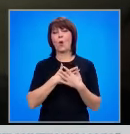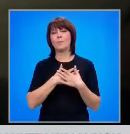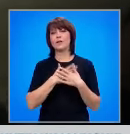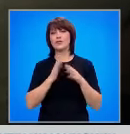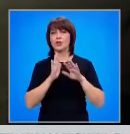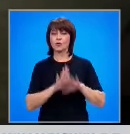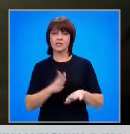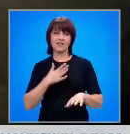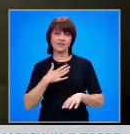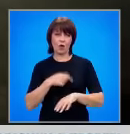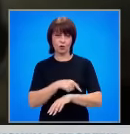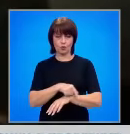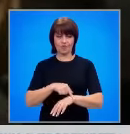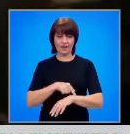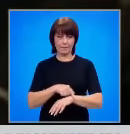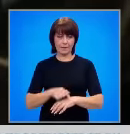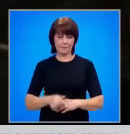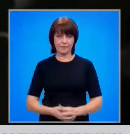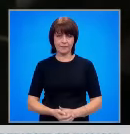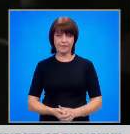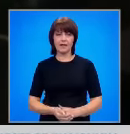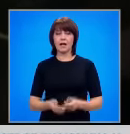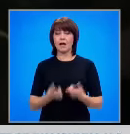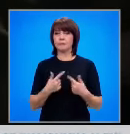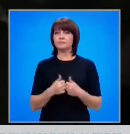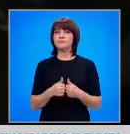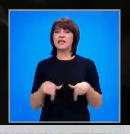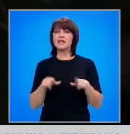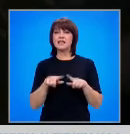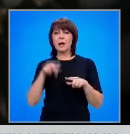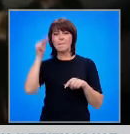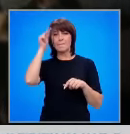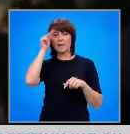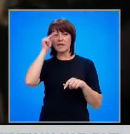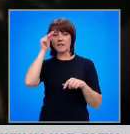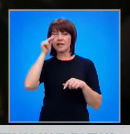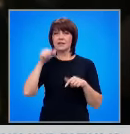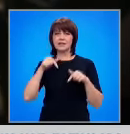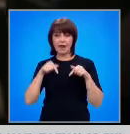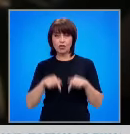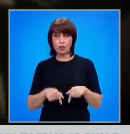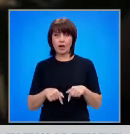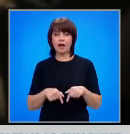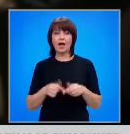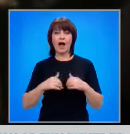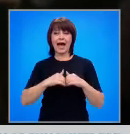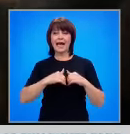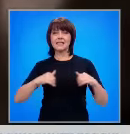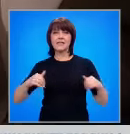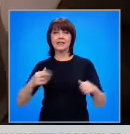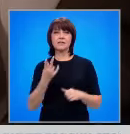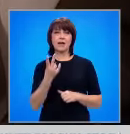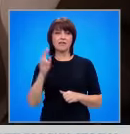прекарва своето време. Какво само че? Ние българите и тук се едем един друг, господине. Разделени сме на две